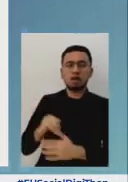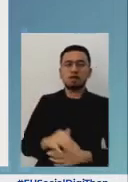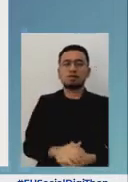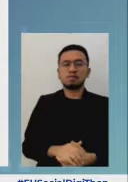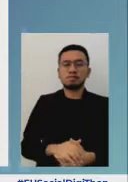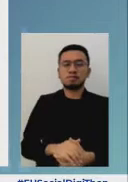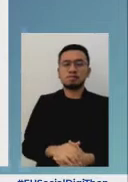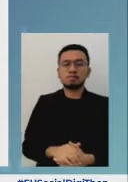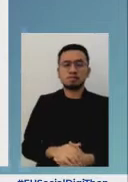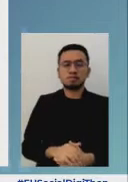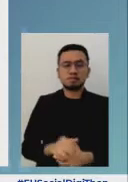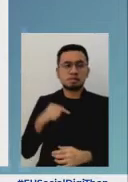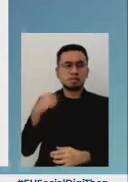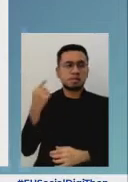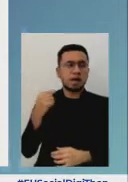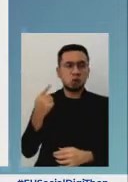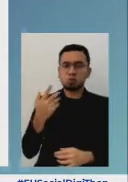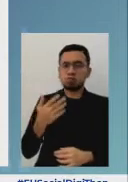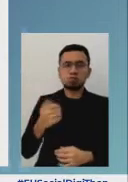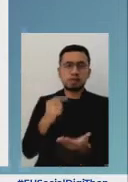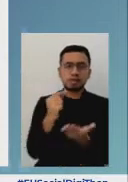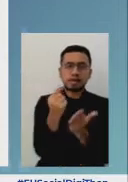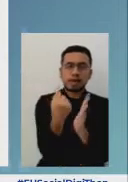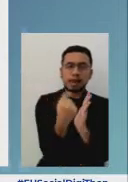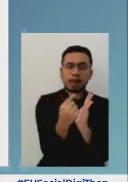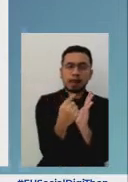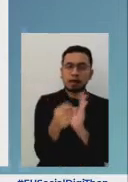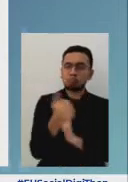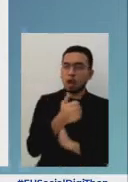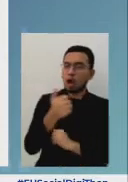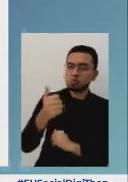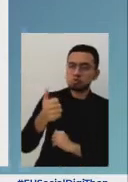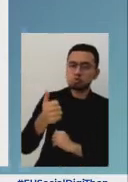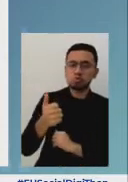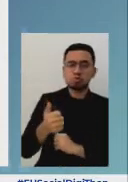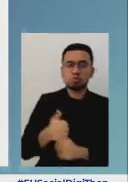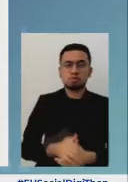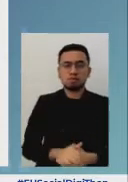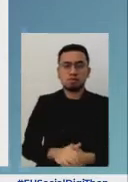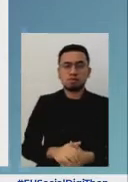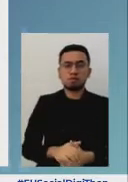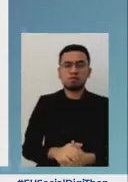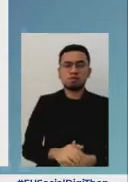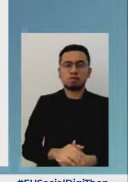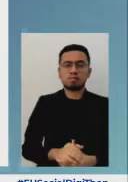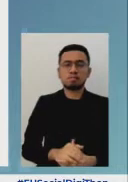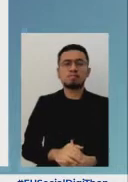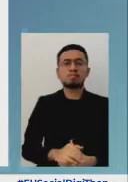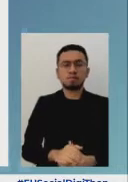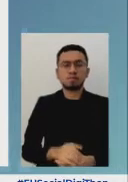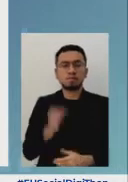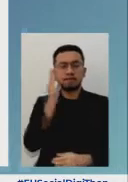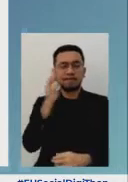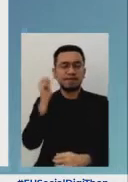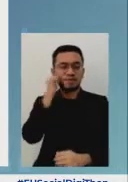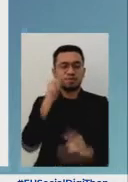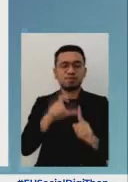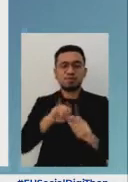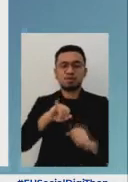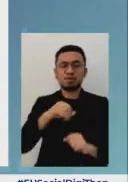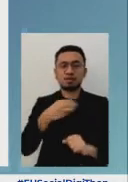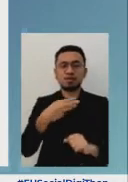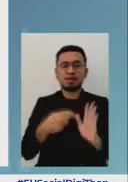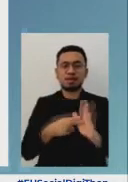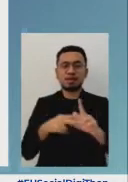senang, makanya nilainya bagus melulu. Nah, itu kan bullying tuh, ya. Ibu Dien, nah, Ibu Diana, izin sebentar Ibu, jika Ibu